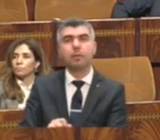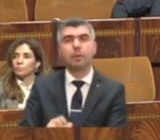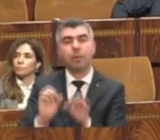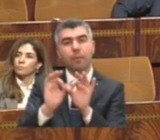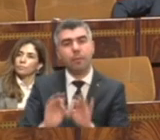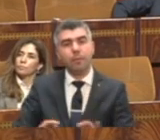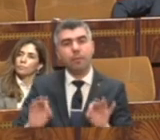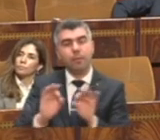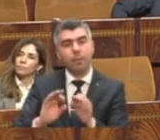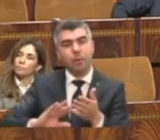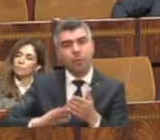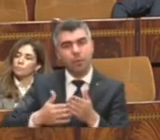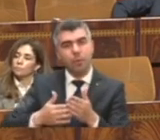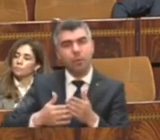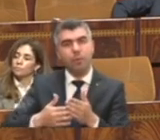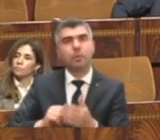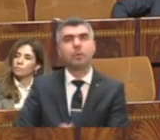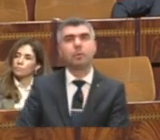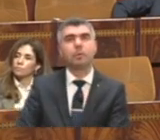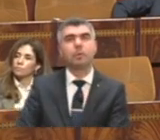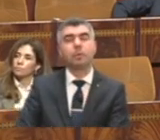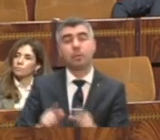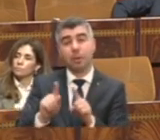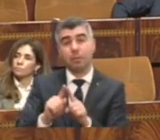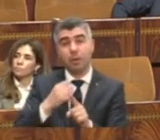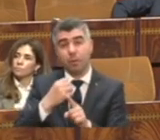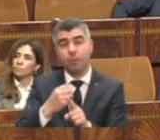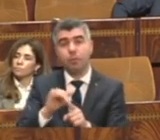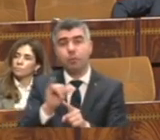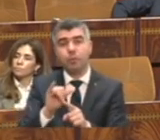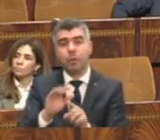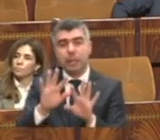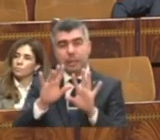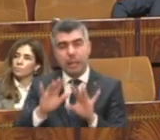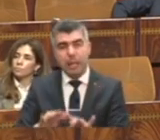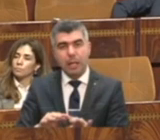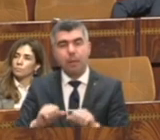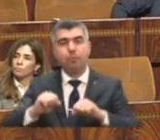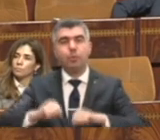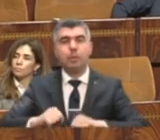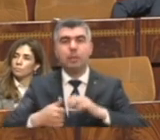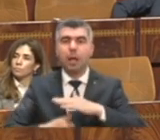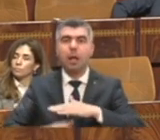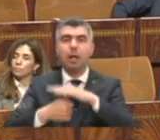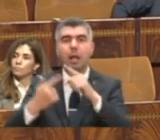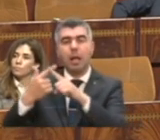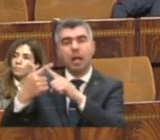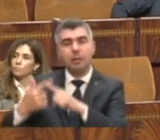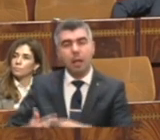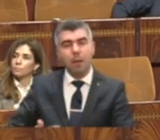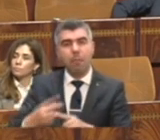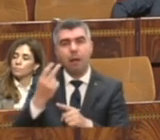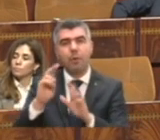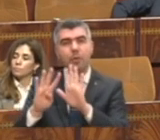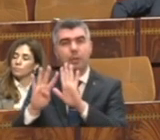على التزام تعهداتها. ولعل ما زكى هذا الطرح السيدة الوزيرة هو التقرير الأخير للمجلس الأعلى لحسابات الرسم سنة